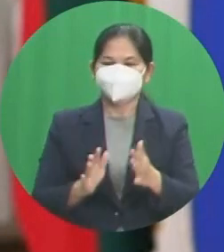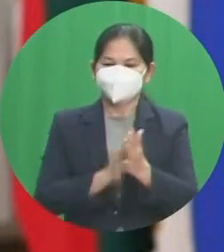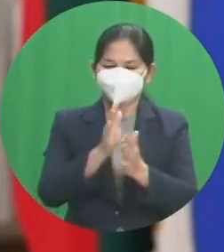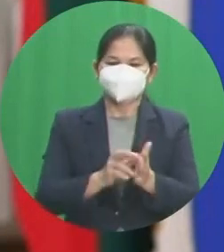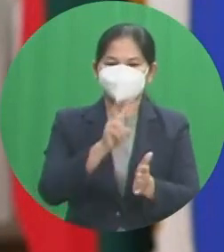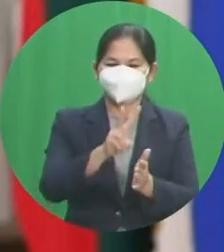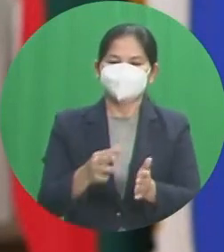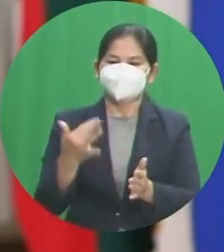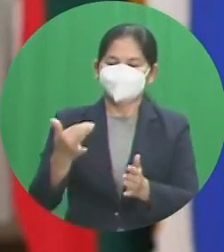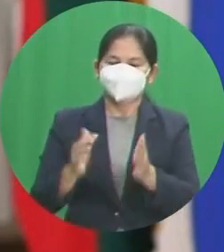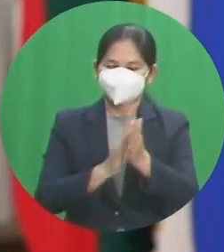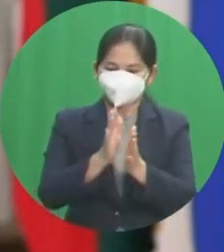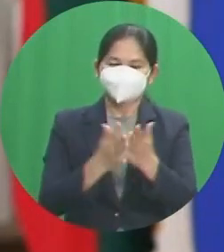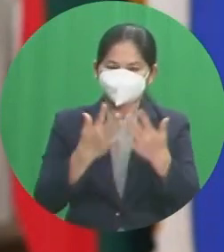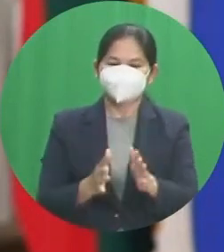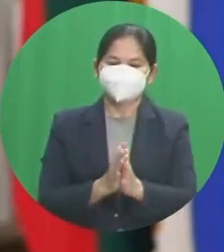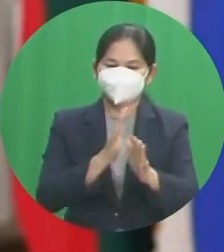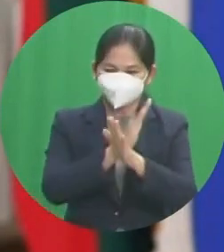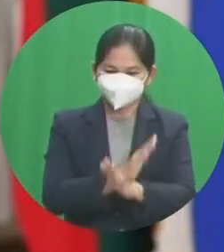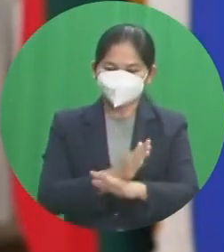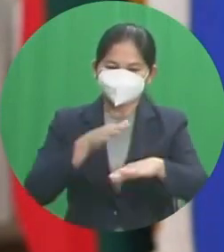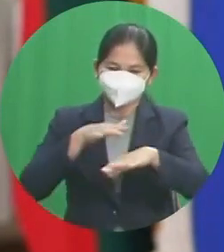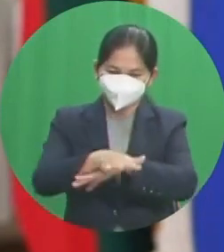ដែលមានប្រទេស 27